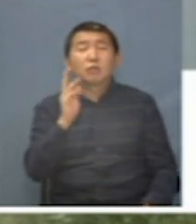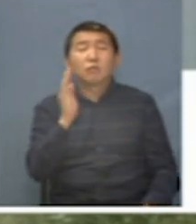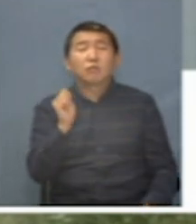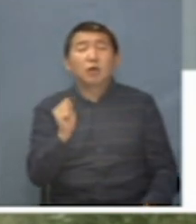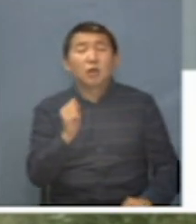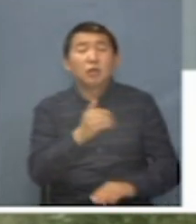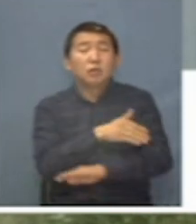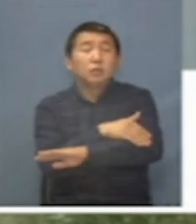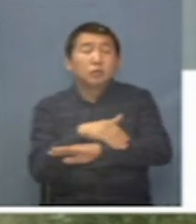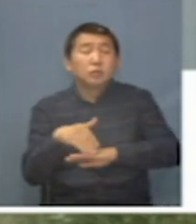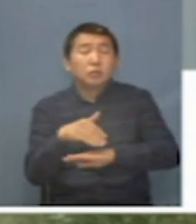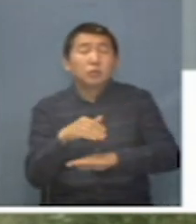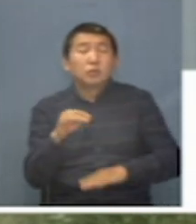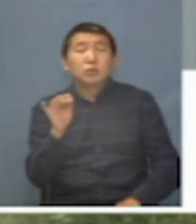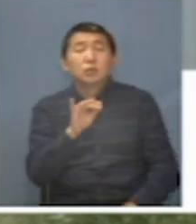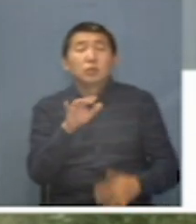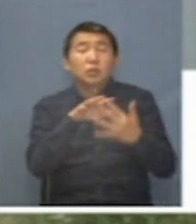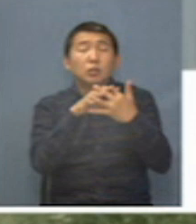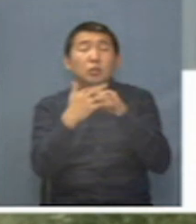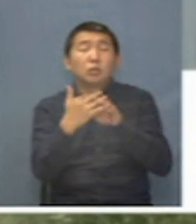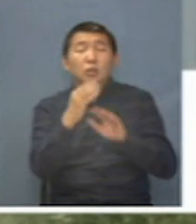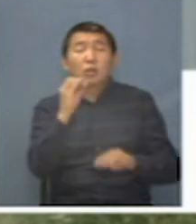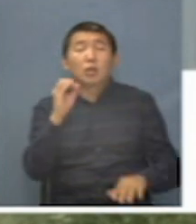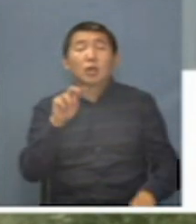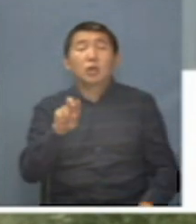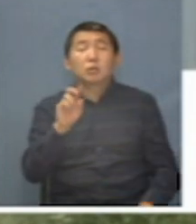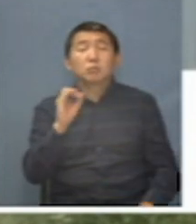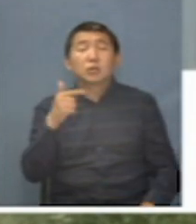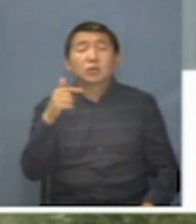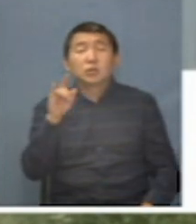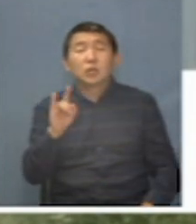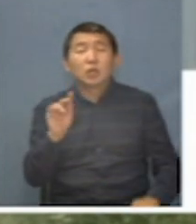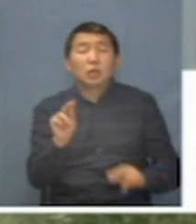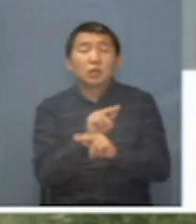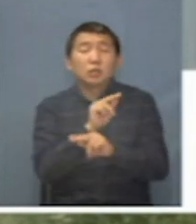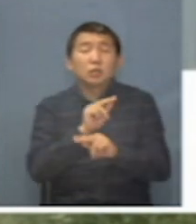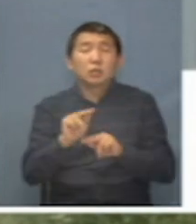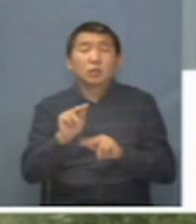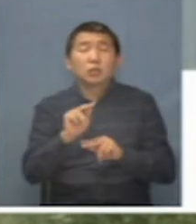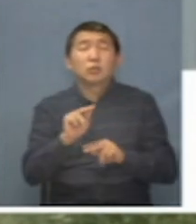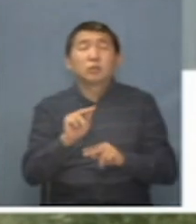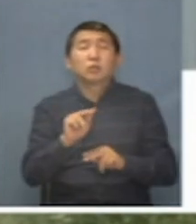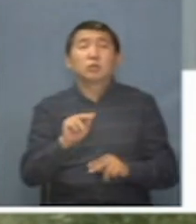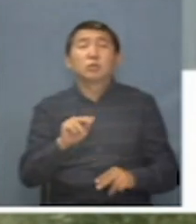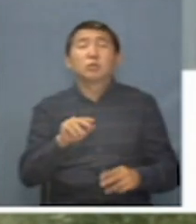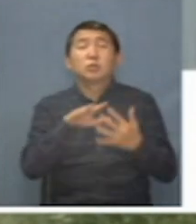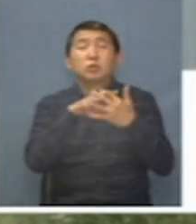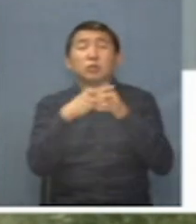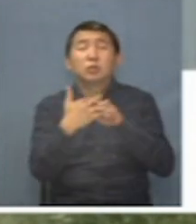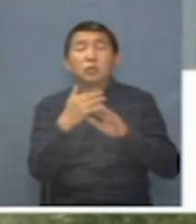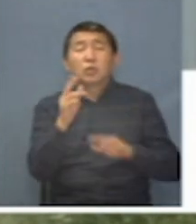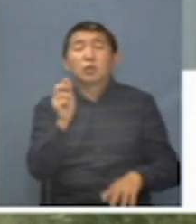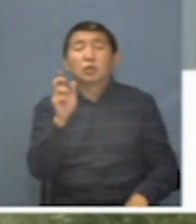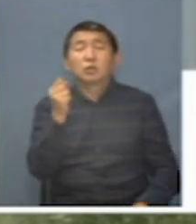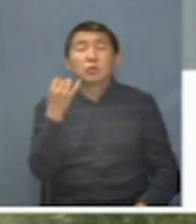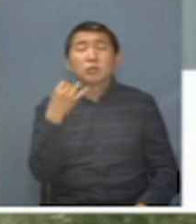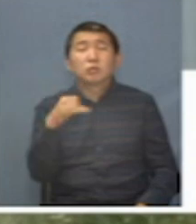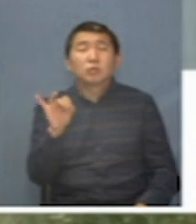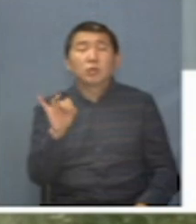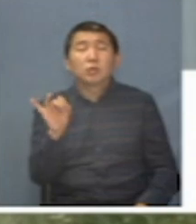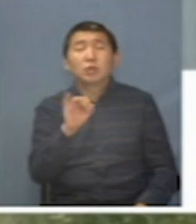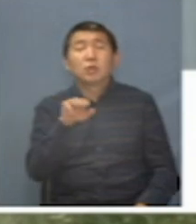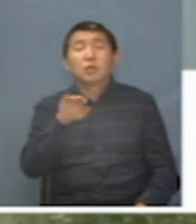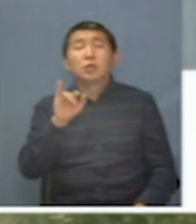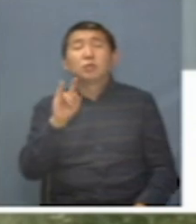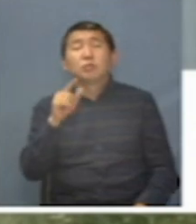Помимо этого, в рамках программы «Аул ел бесігі» проводится ремонт улицы в селе Кабанбай, 2 улиц в селе Манырак и 1 улицы в селе Тогул.